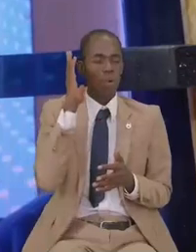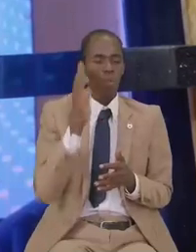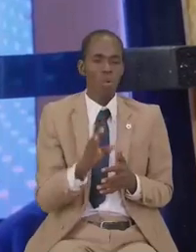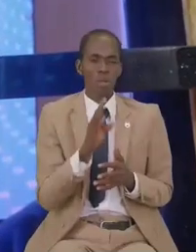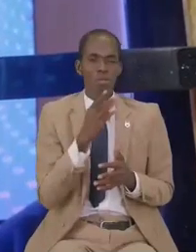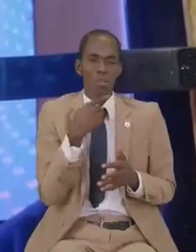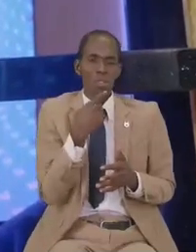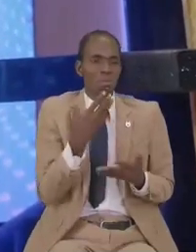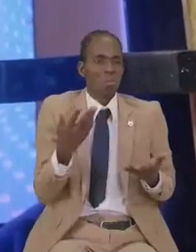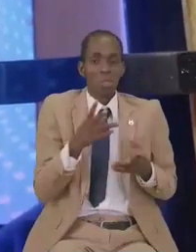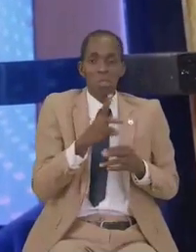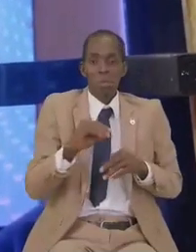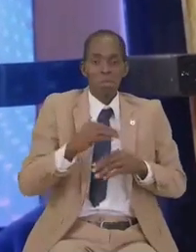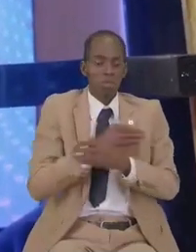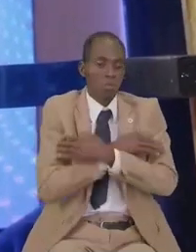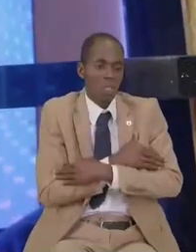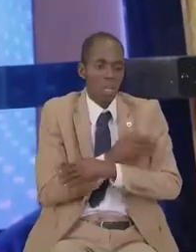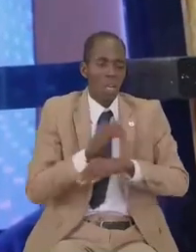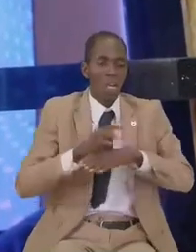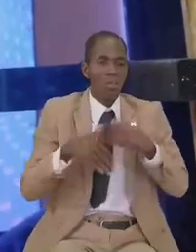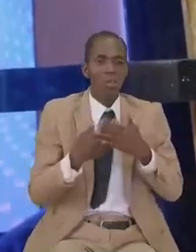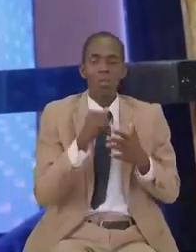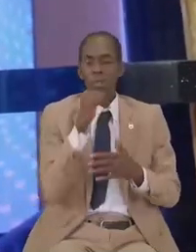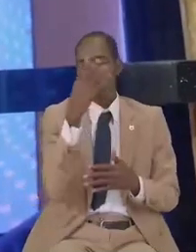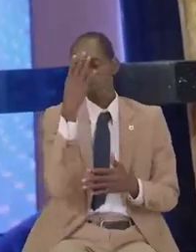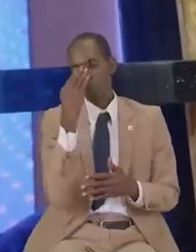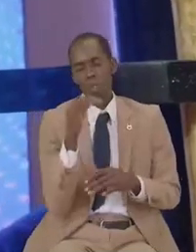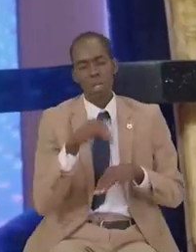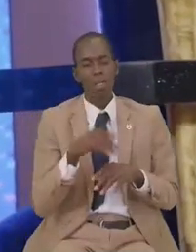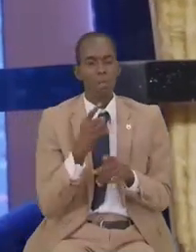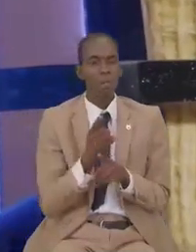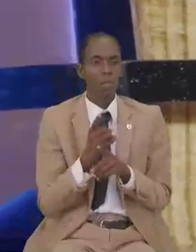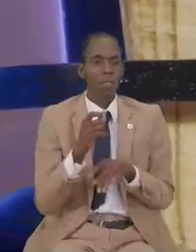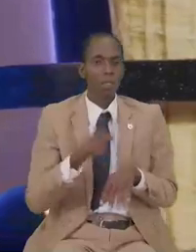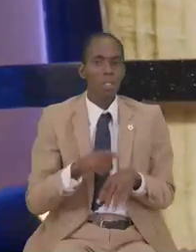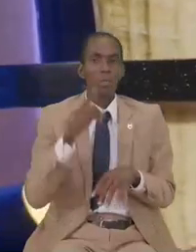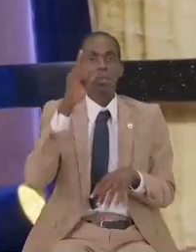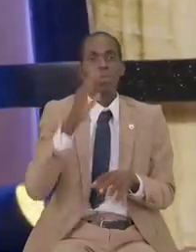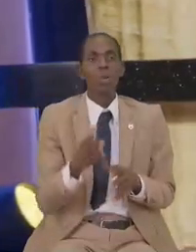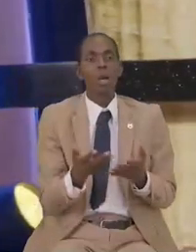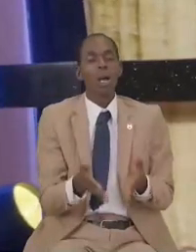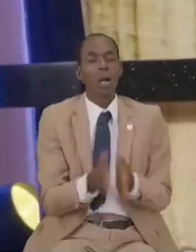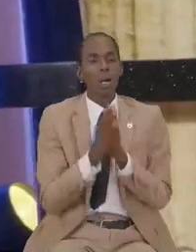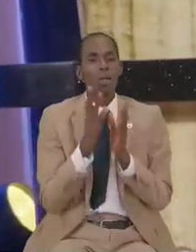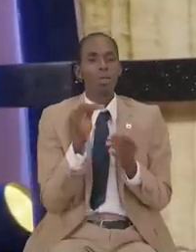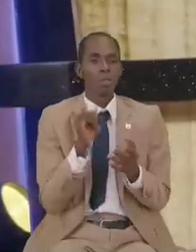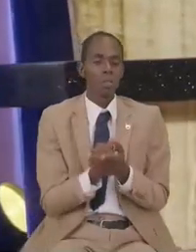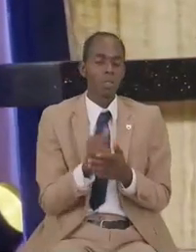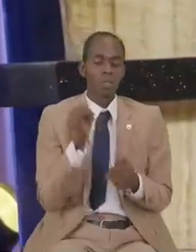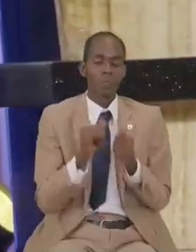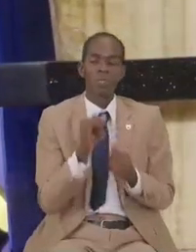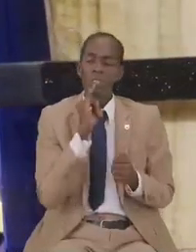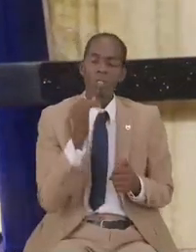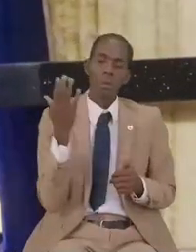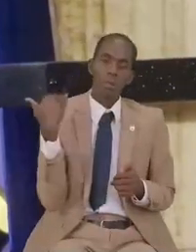repos, ils ne vont même pas dormir quand il faut dormir. Dieu exige cela. Dieu ramène ce qui